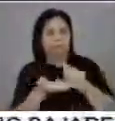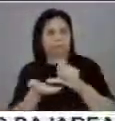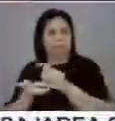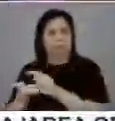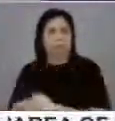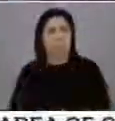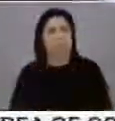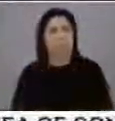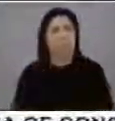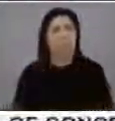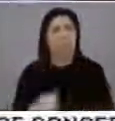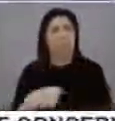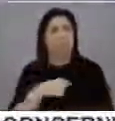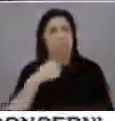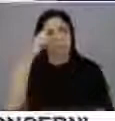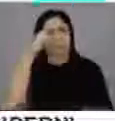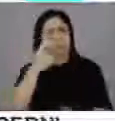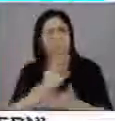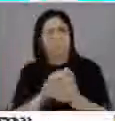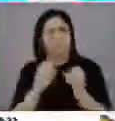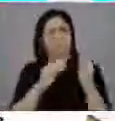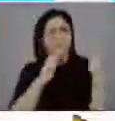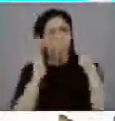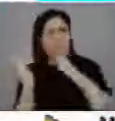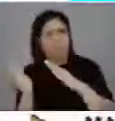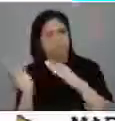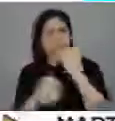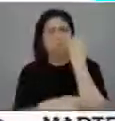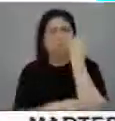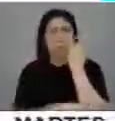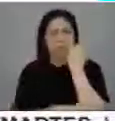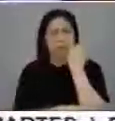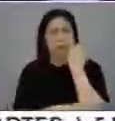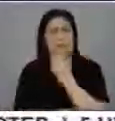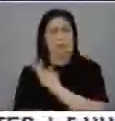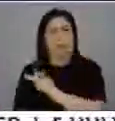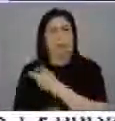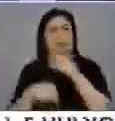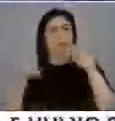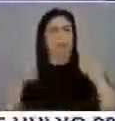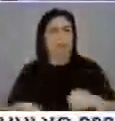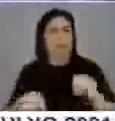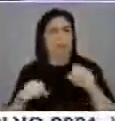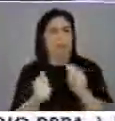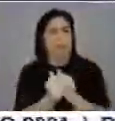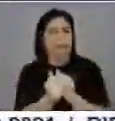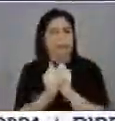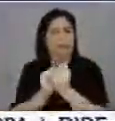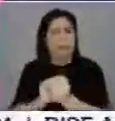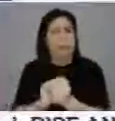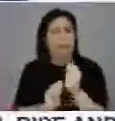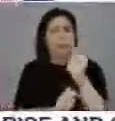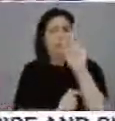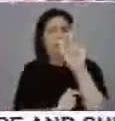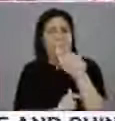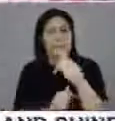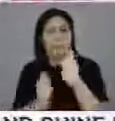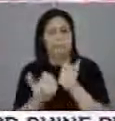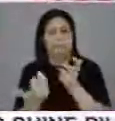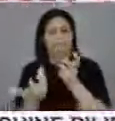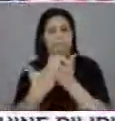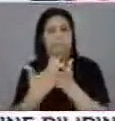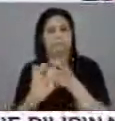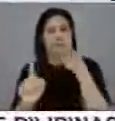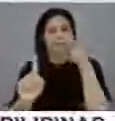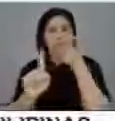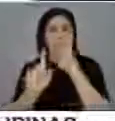sina Presidential Spokesperson Harry Roque, Testing Czar Secretary Vince Dison at Labor Secretary Silvestre Bello III para mag-obserba